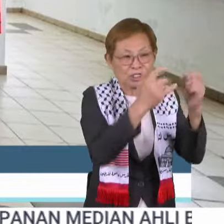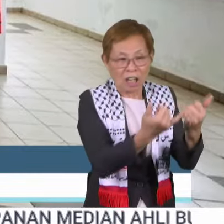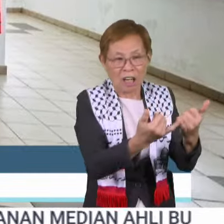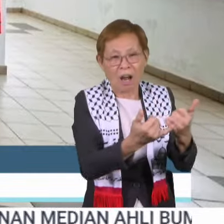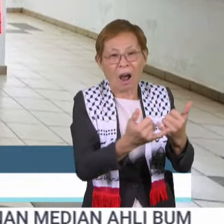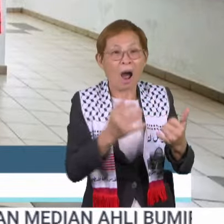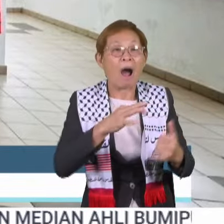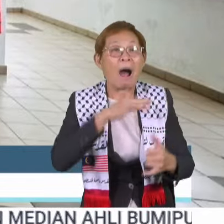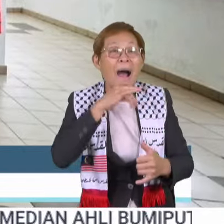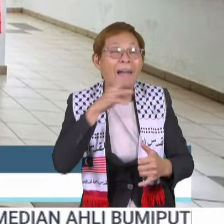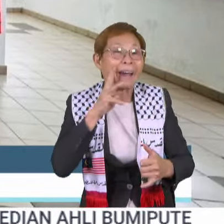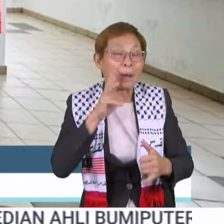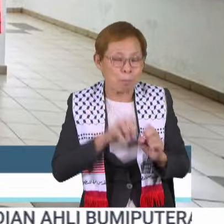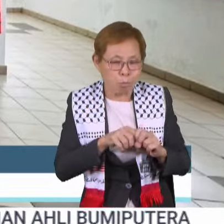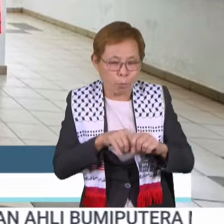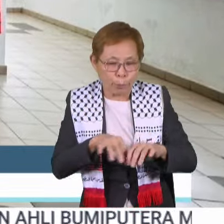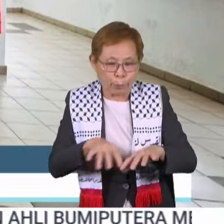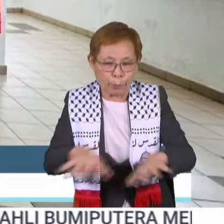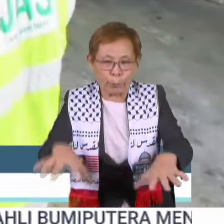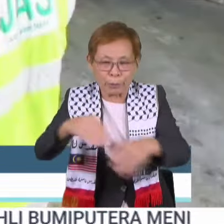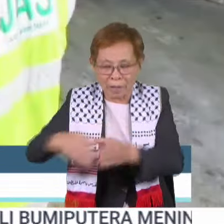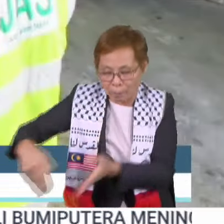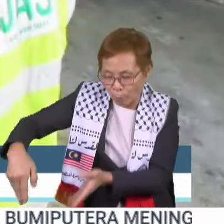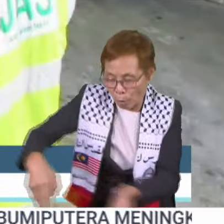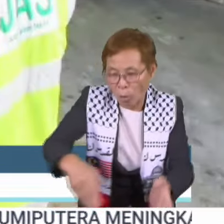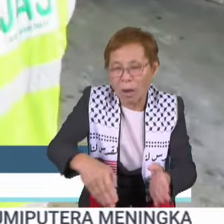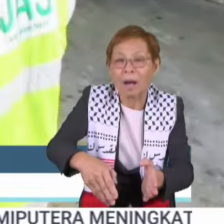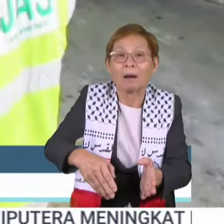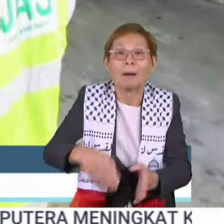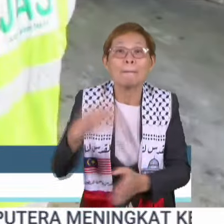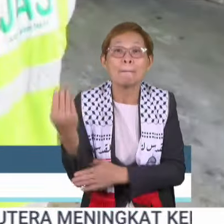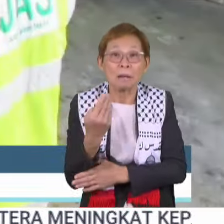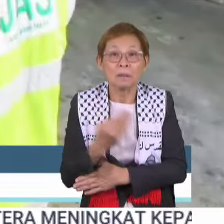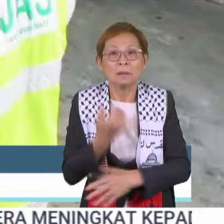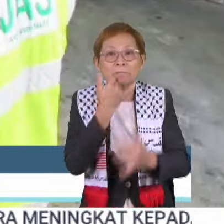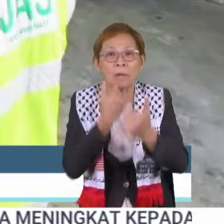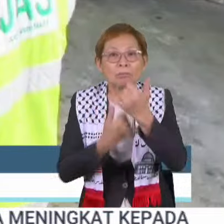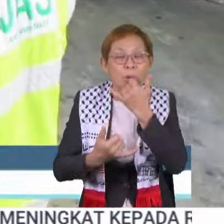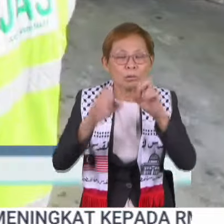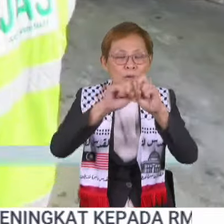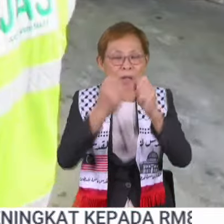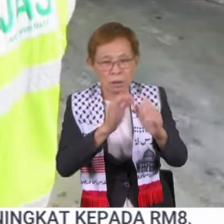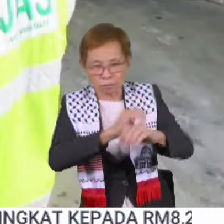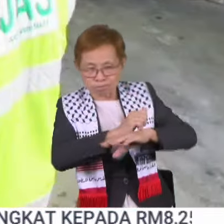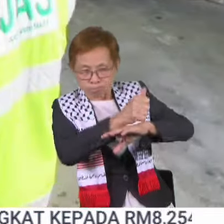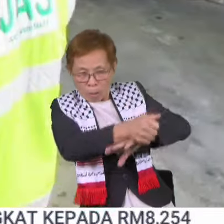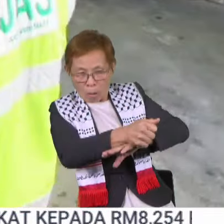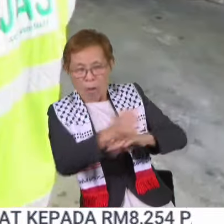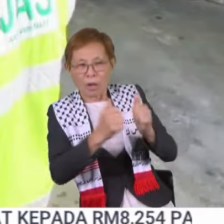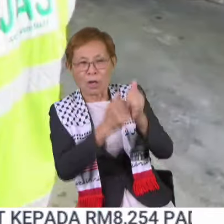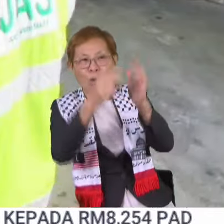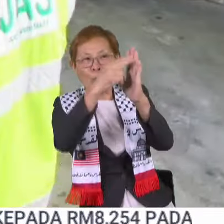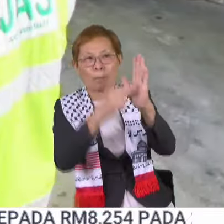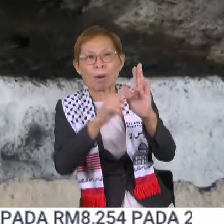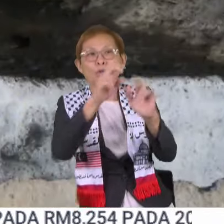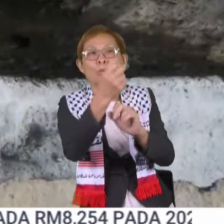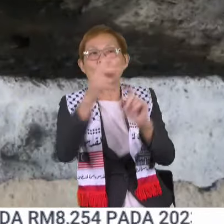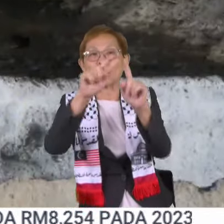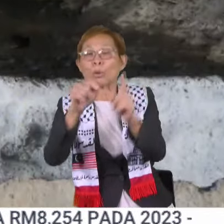melepaskan influen Perindustrian ke dalam longkang awam bagi kesalahan itu Syarikat didakwa mengikut peraturan